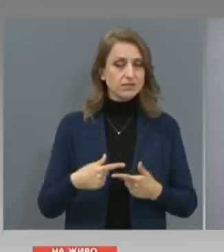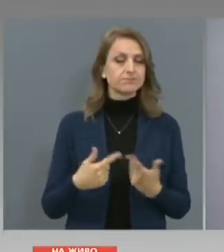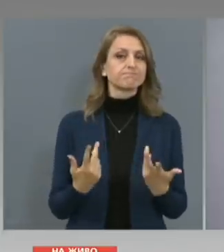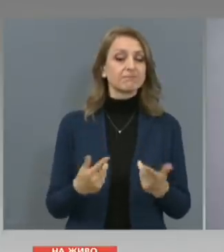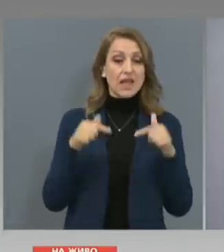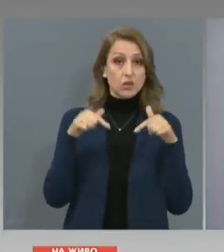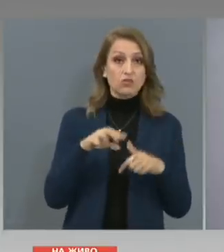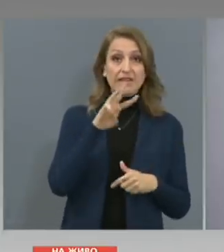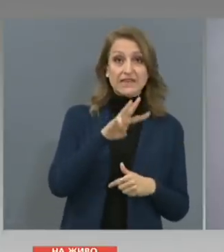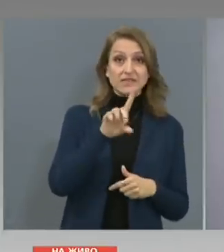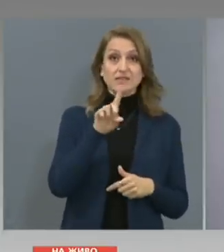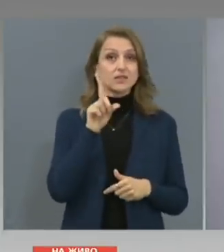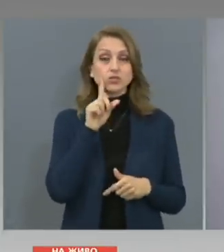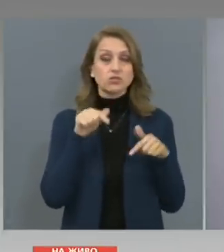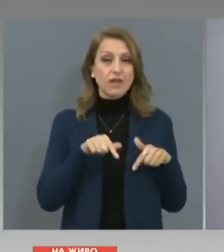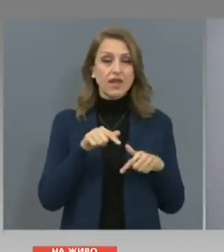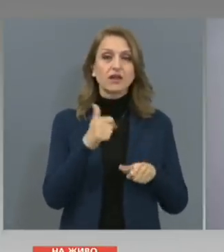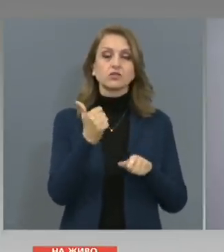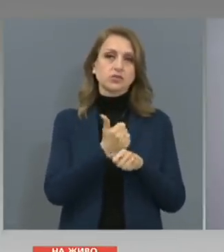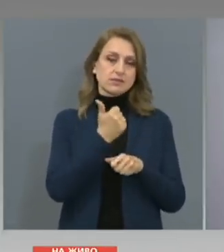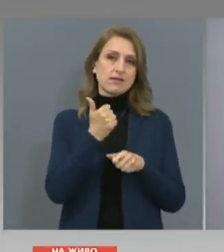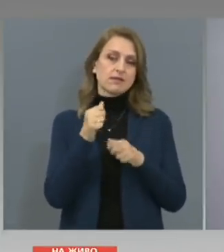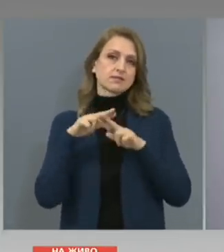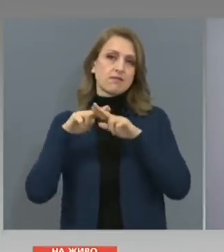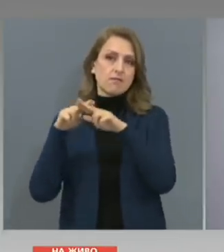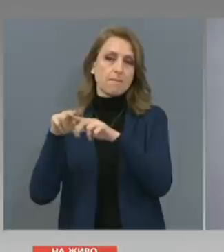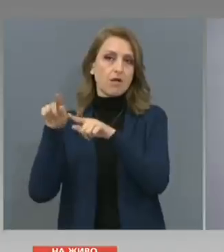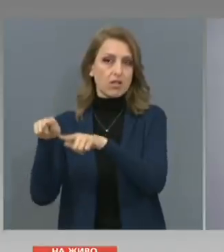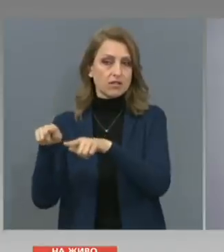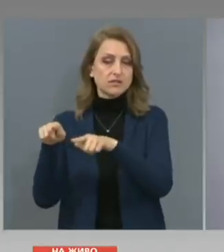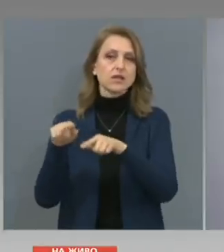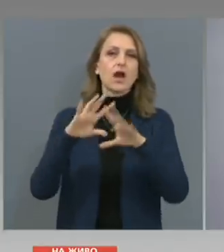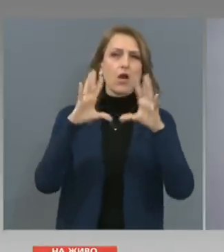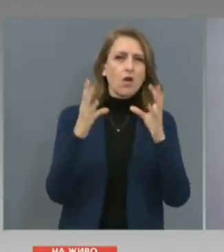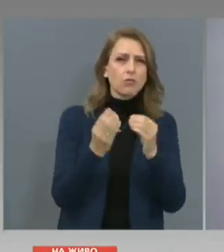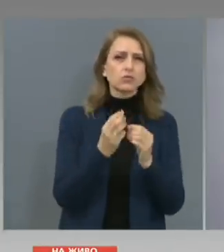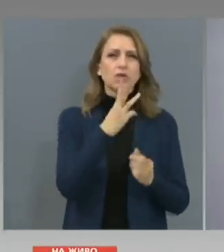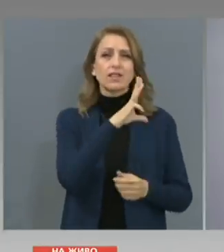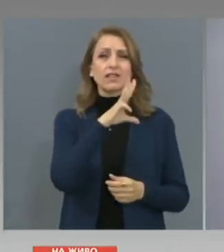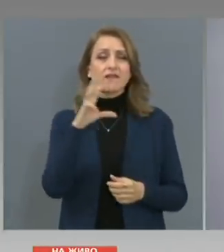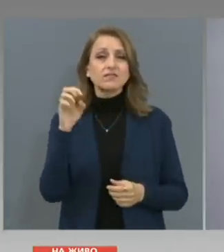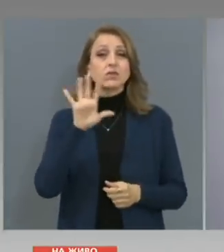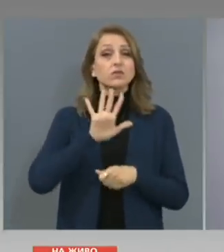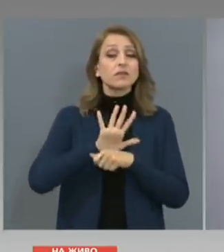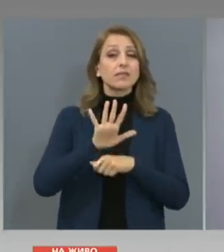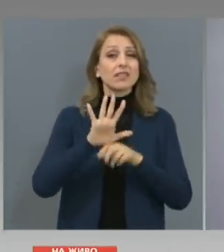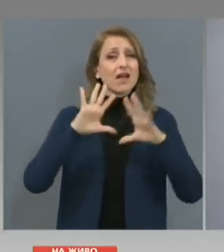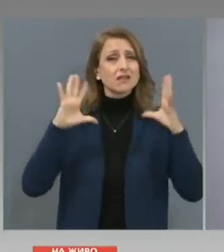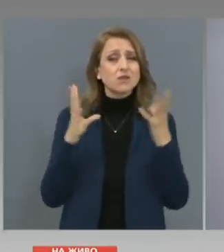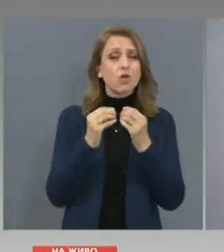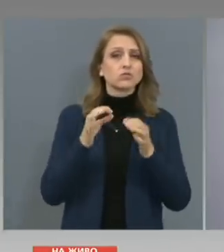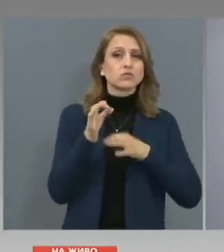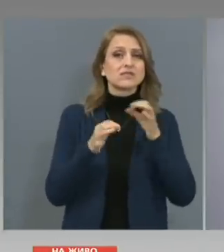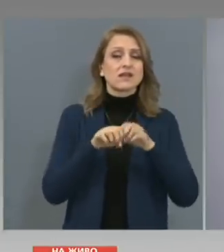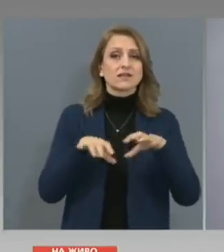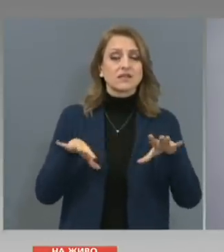От тези 31 човека, 16 са в болници. Общо 915 са заразените.